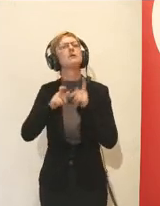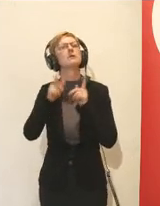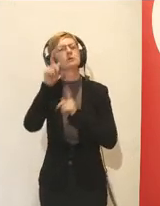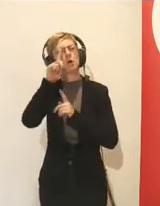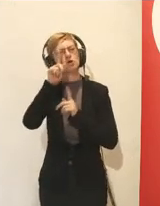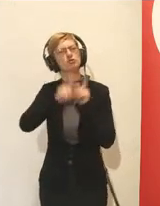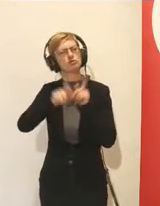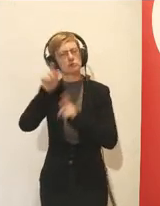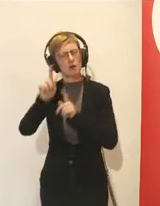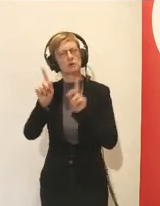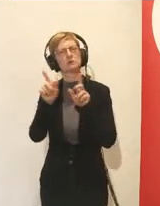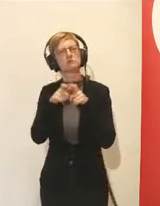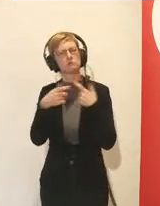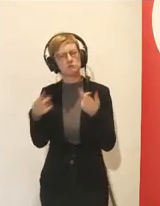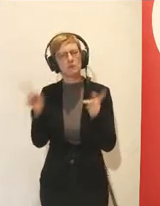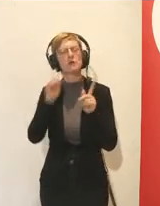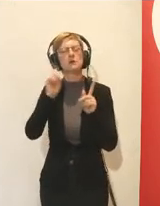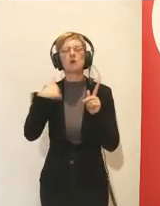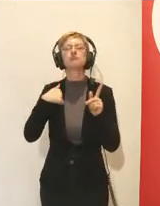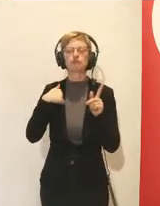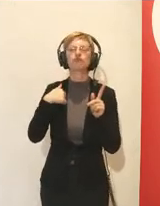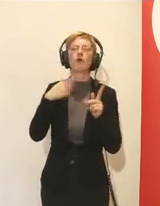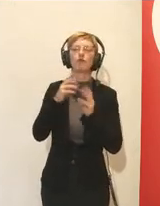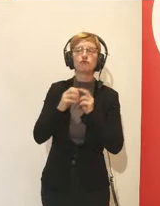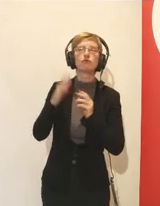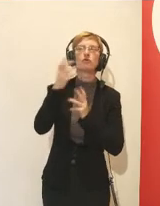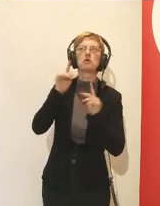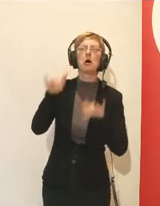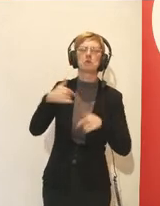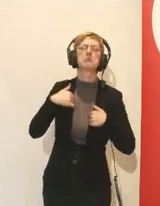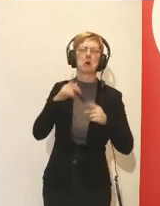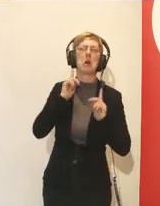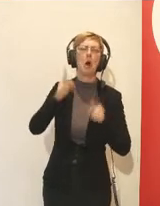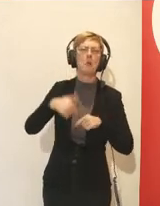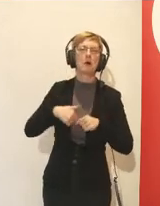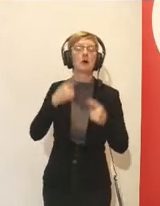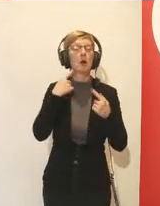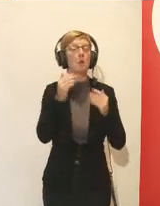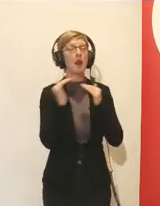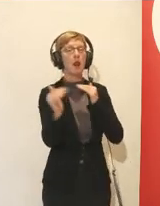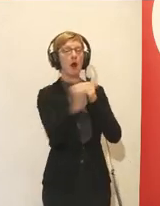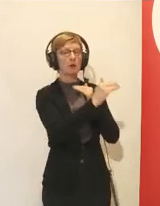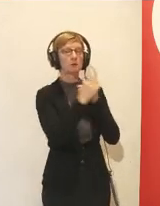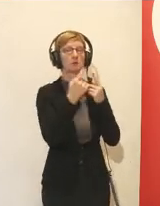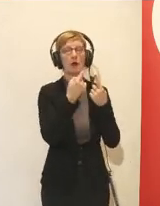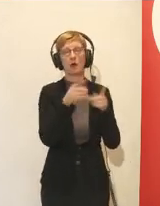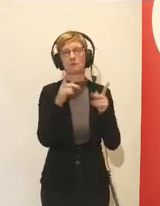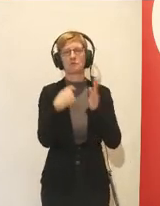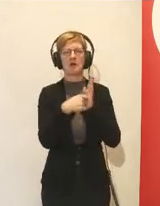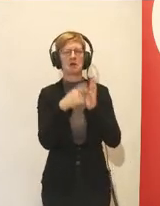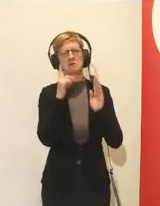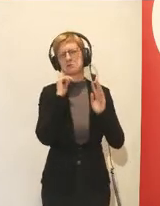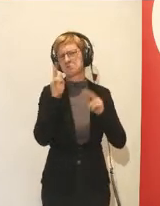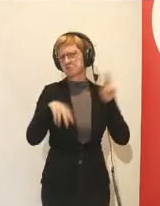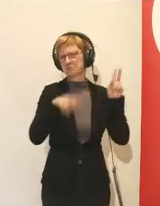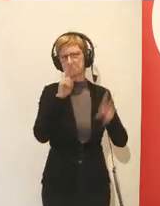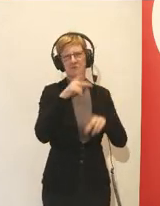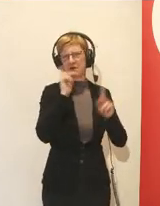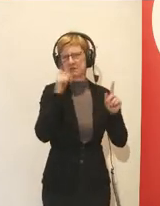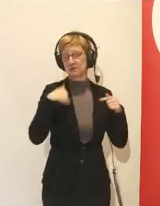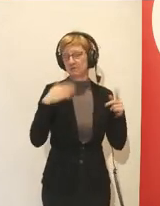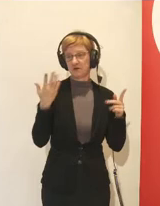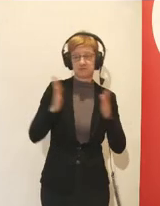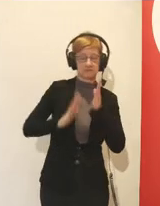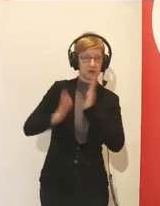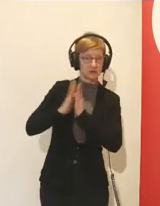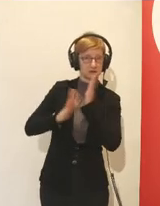anfällig für verschwörungstheorien ich glaube jetzt mal nicht dass die werte in anderen ländern großartig anders sind also weil sie nicht kannst du vielleicht pierre gleich was